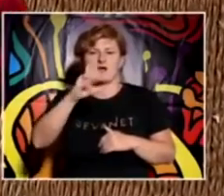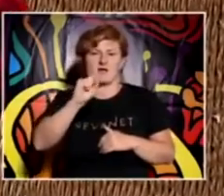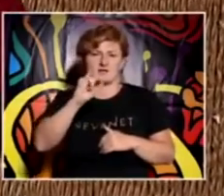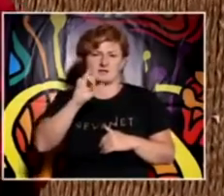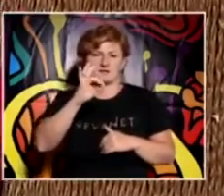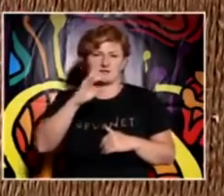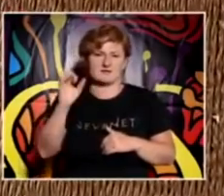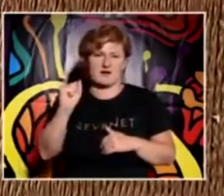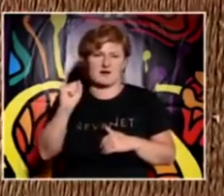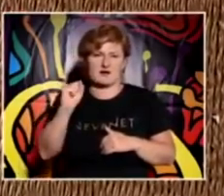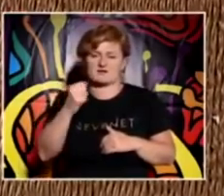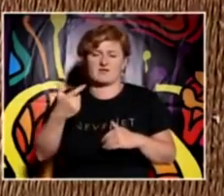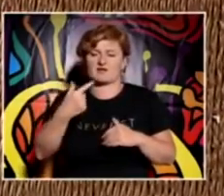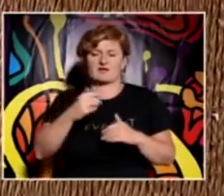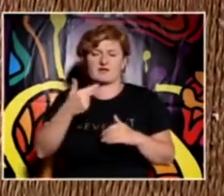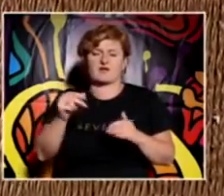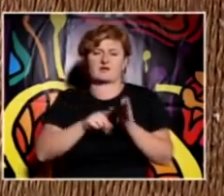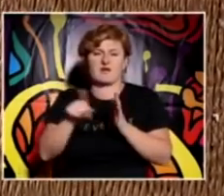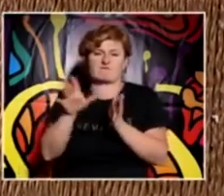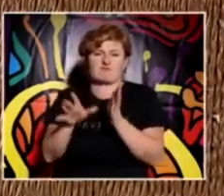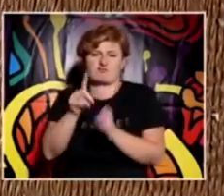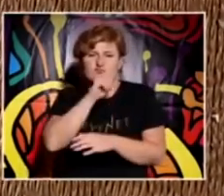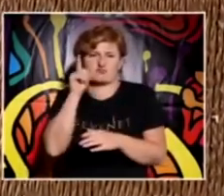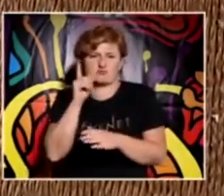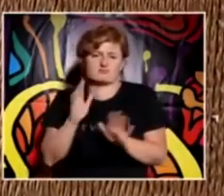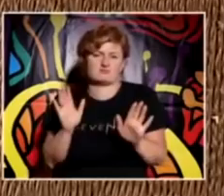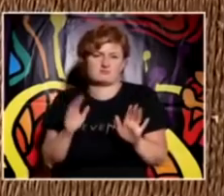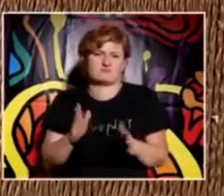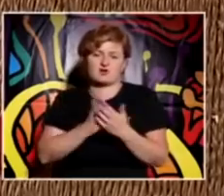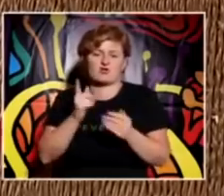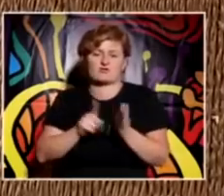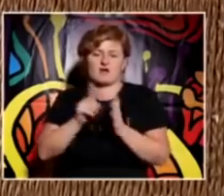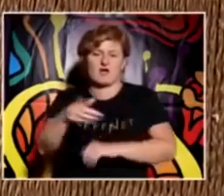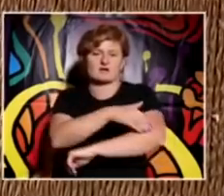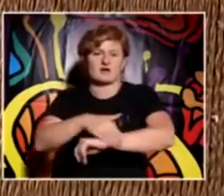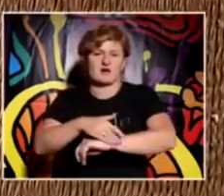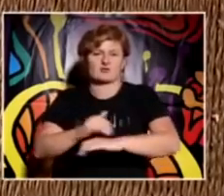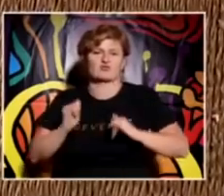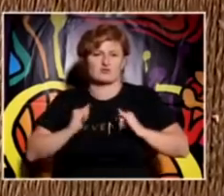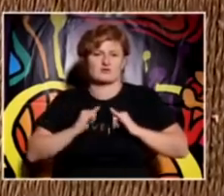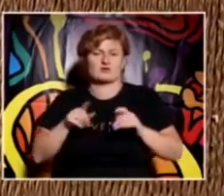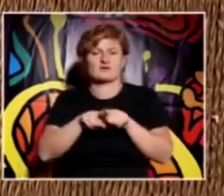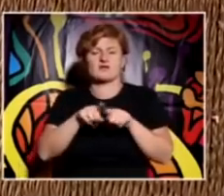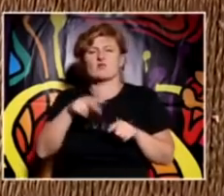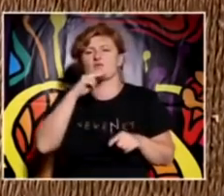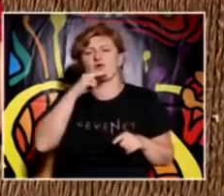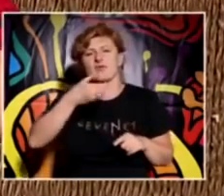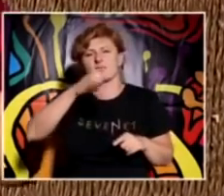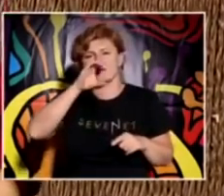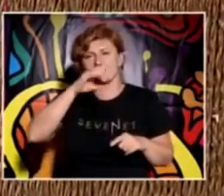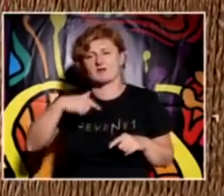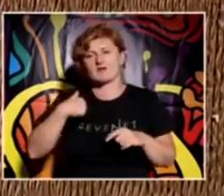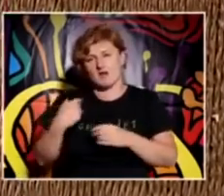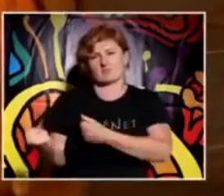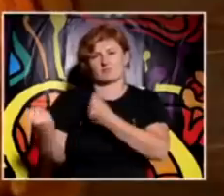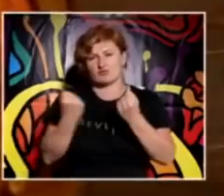wielkie pieniądze. Jest tylko dostępna dla właśnie zagranicznych turystów. Podobnie jest z wodą pitną. Ja przywiozłam oczywiście